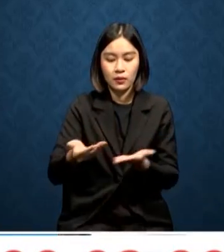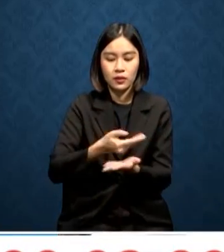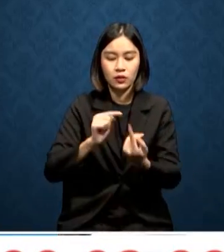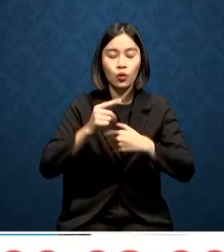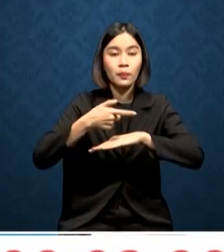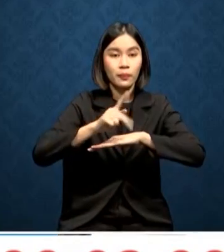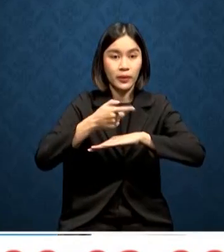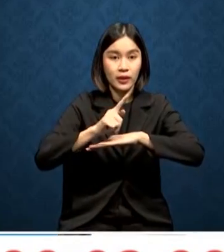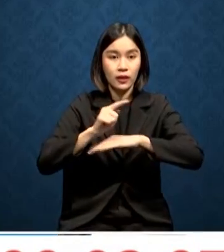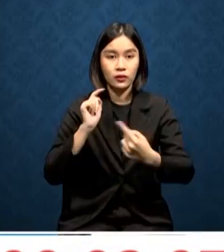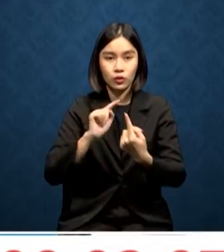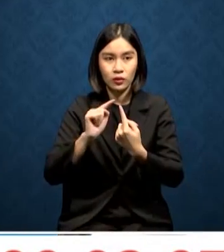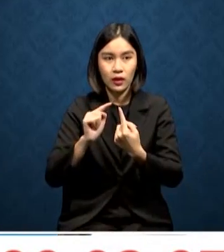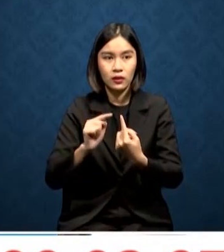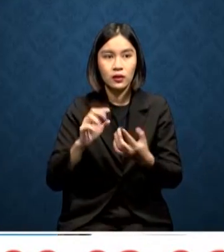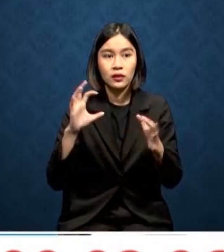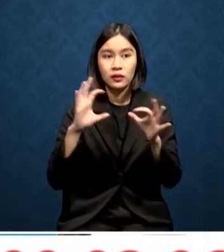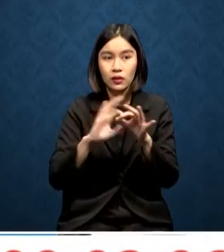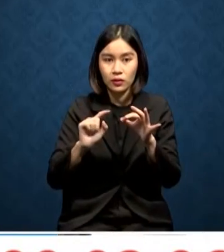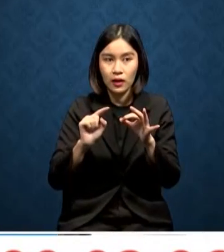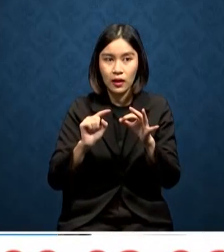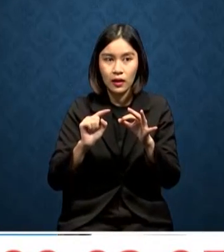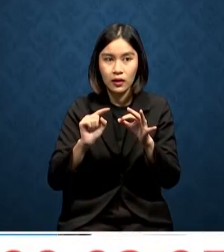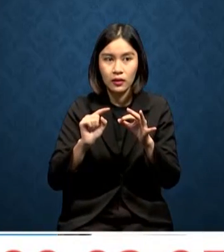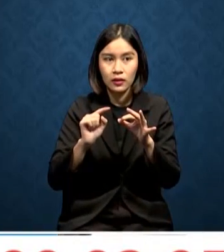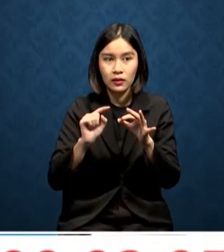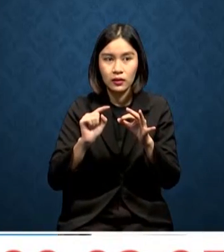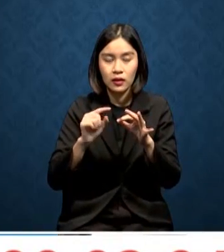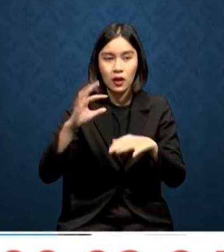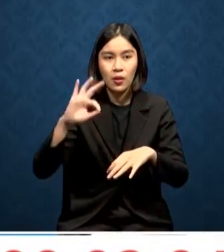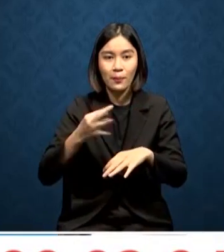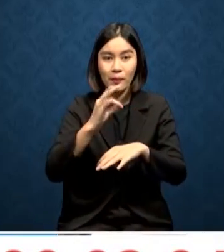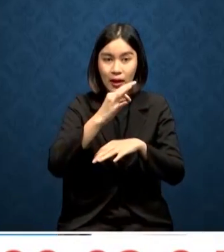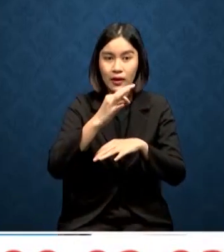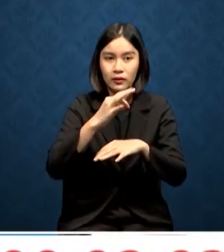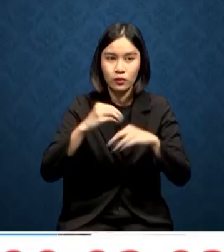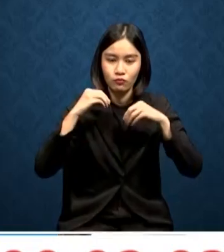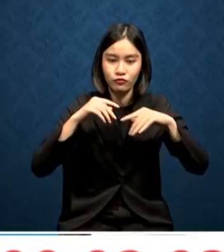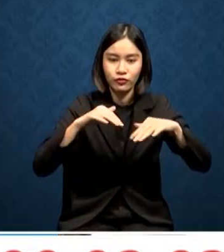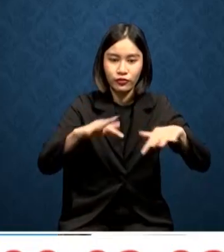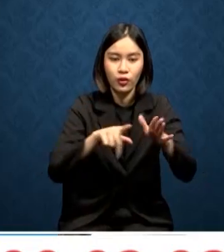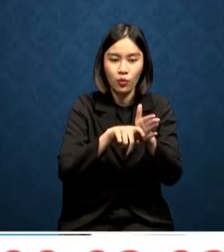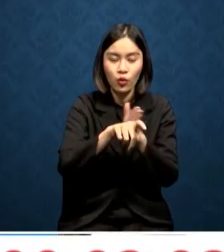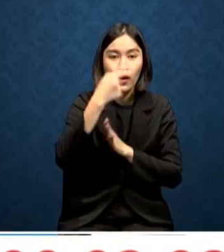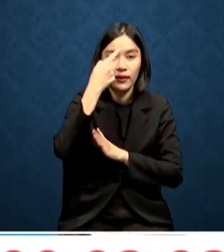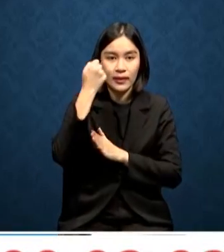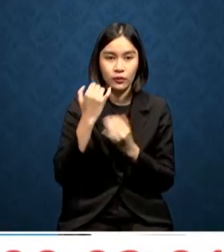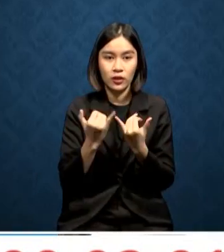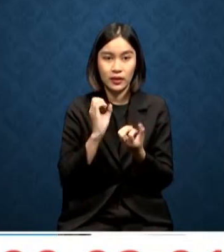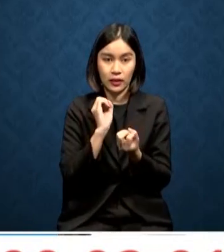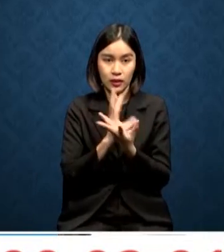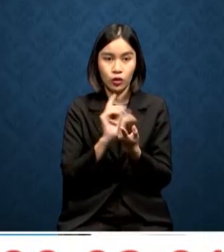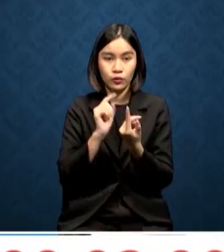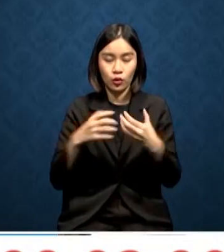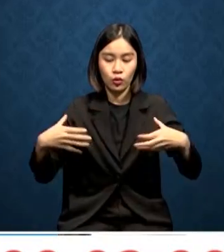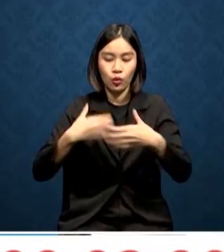านนะคะก็เรื่องการระบาดของแมลงดำน้ำนอนหัวดำอะค่ะที่ทำให้เกิดความเสียหายกับพี่น้องชาวเก